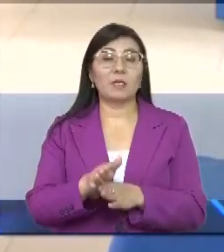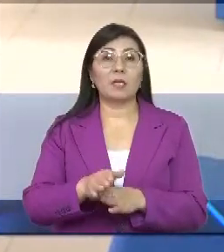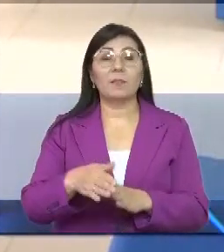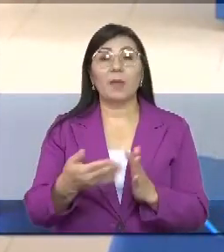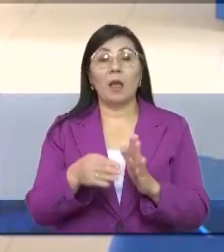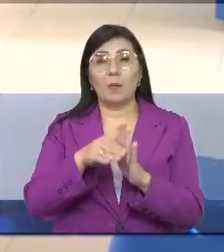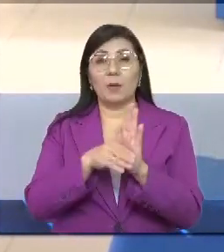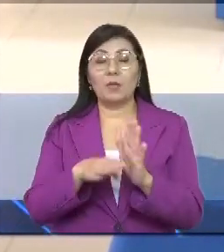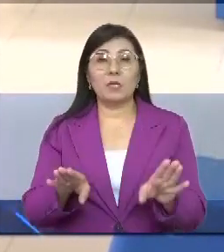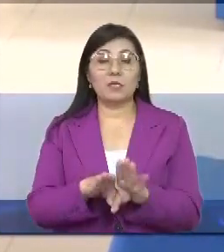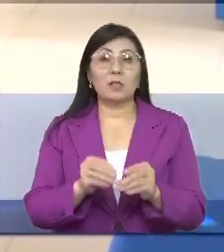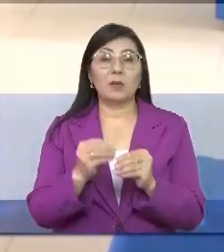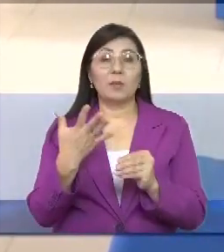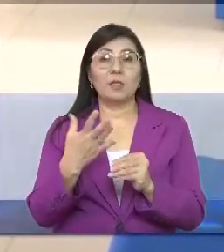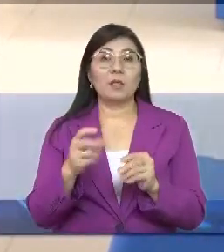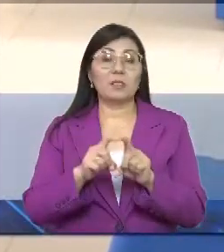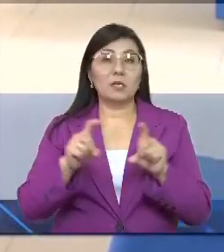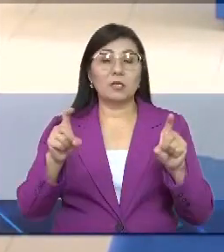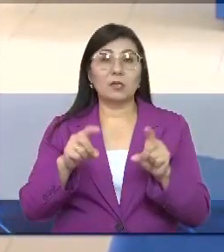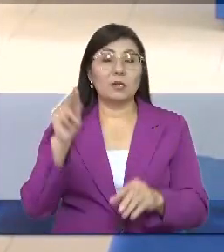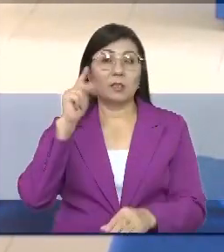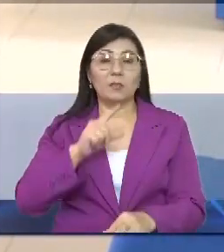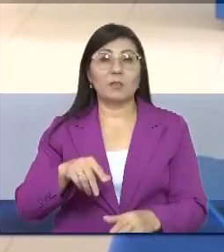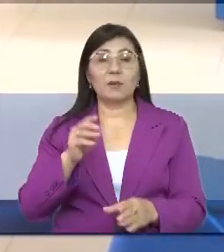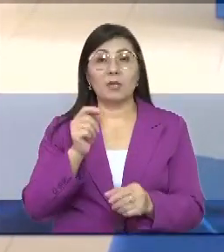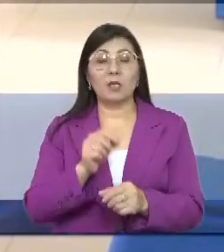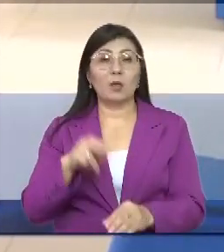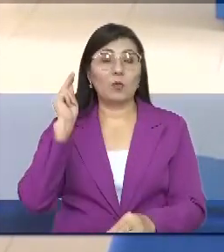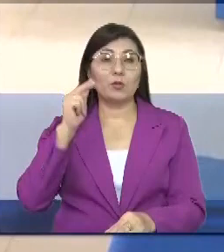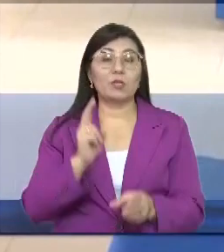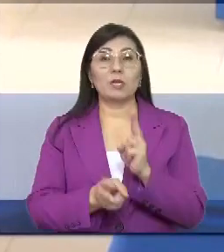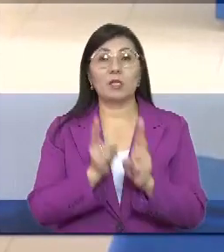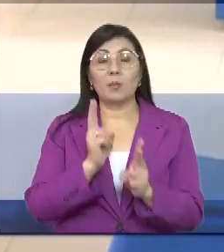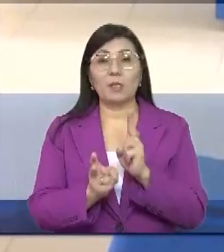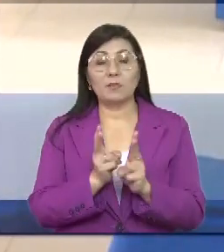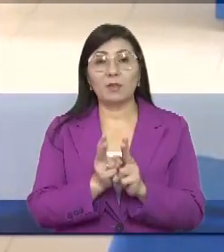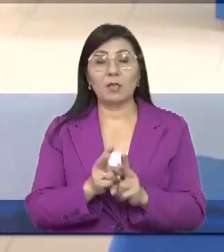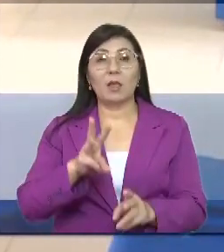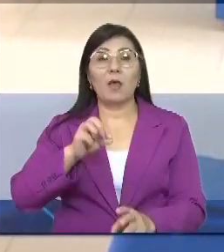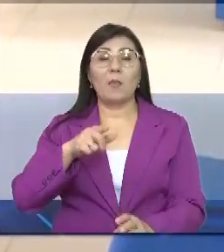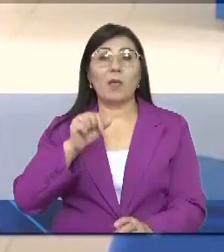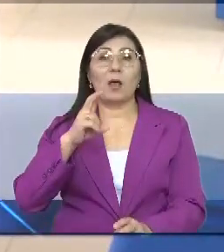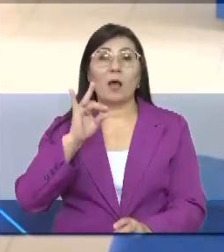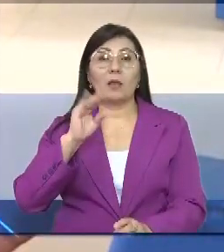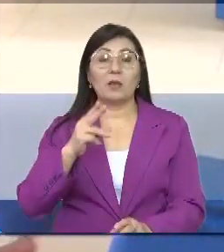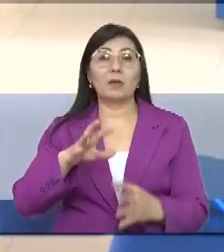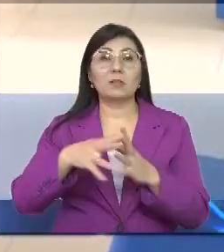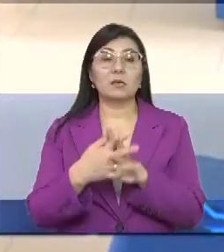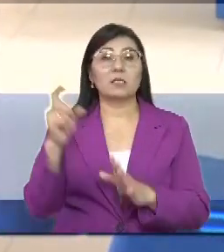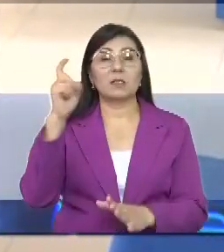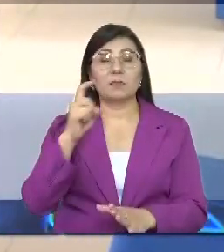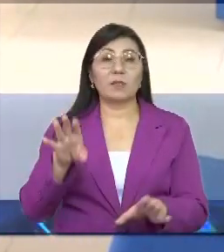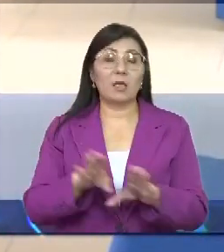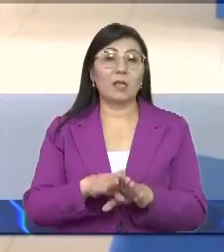и сейчас в рамках проекта по 15 школьников обучаются на повара и по специальности механизации сельского хозяйства это ребята из